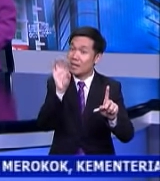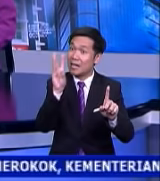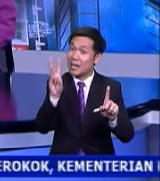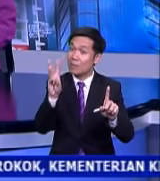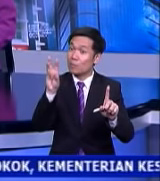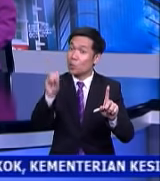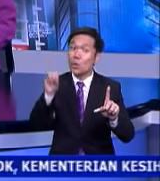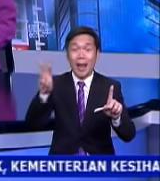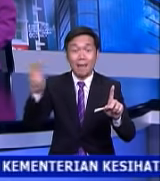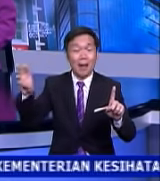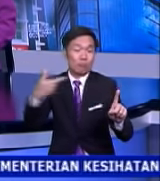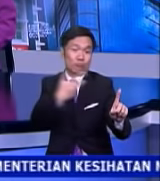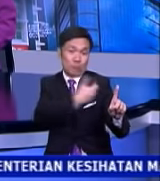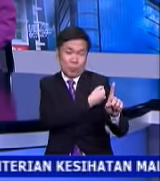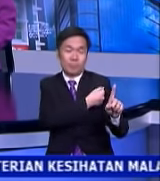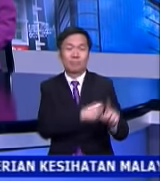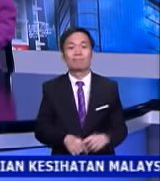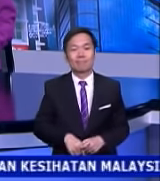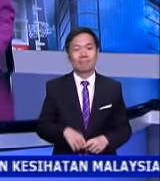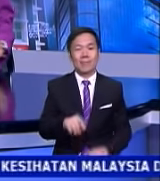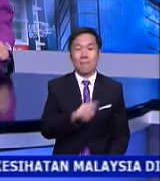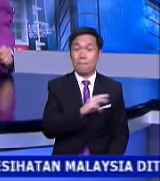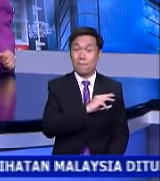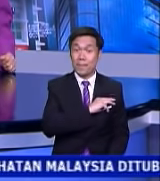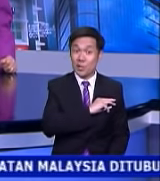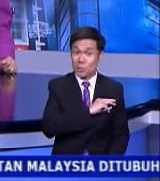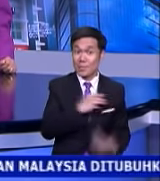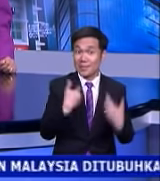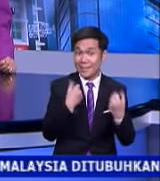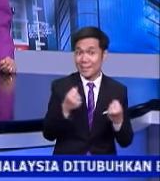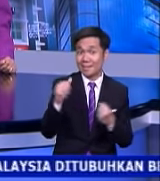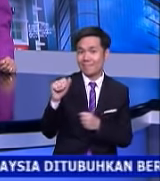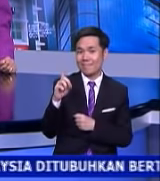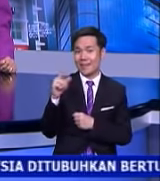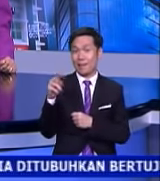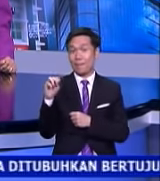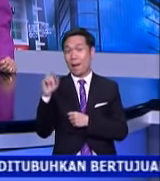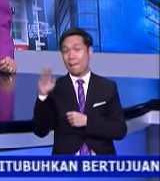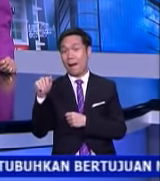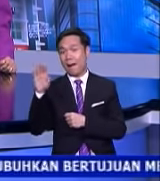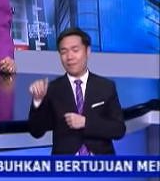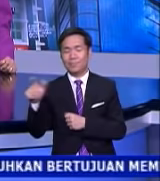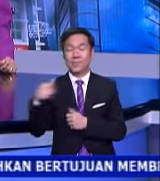180,066 dos malam. Menteri Kesihatan Datuk Seri Dr. Adham Baba memaklumkan seramai